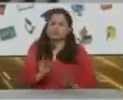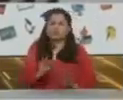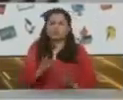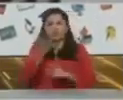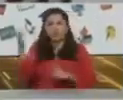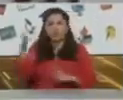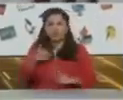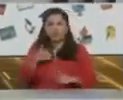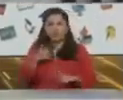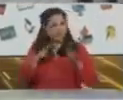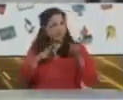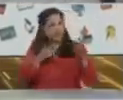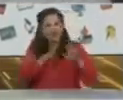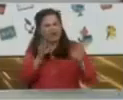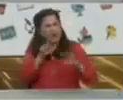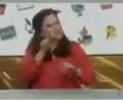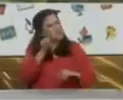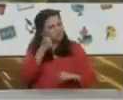इनकार कर सकता है।